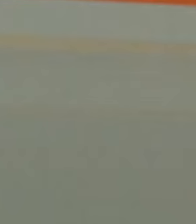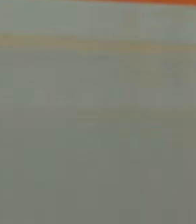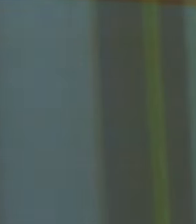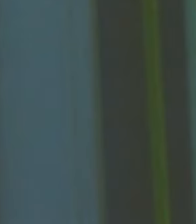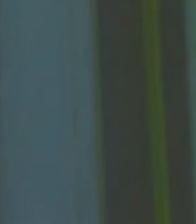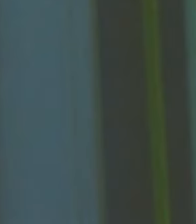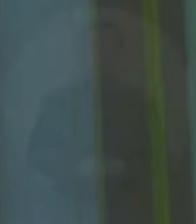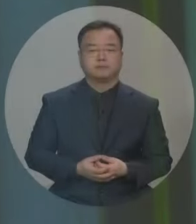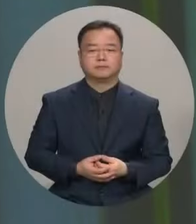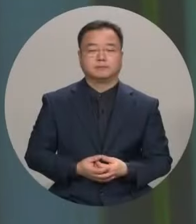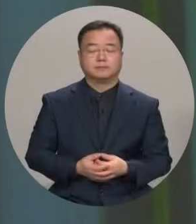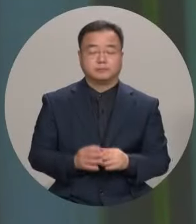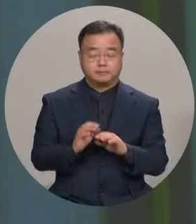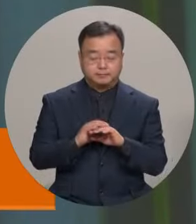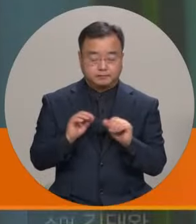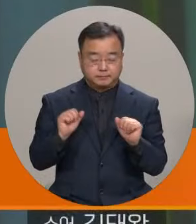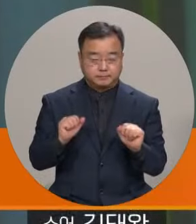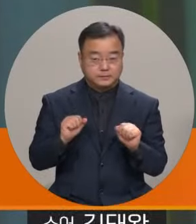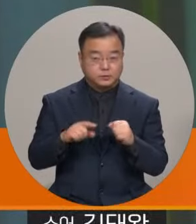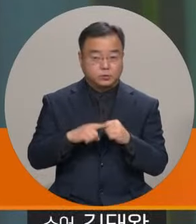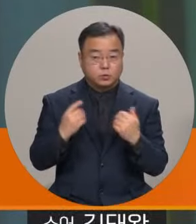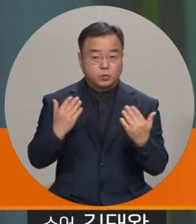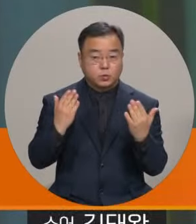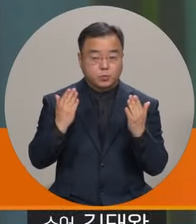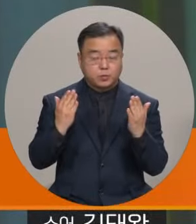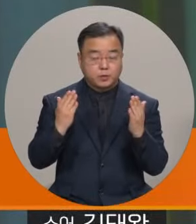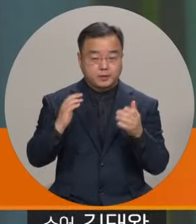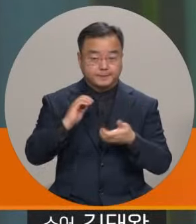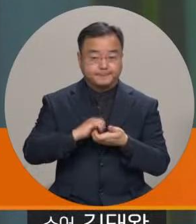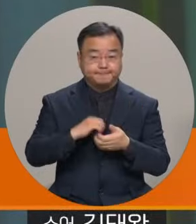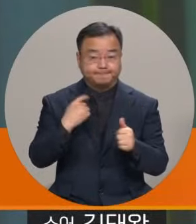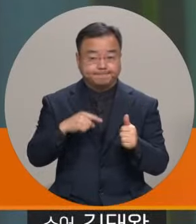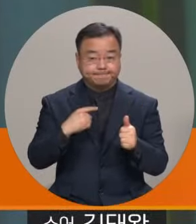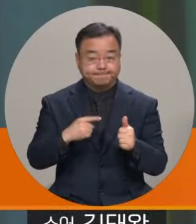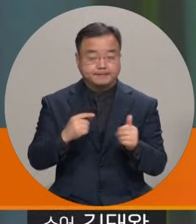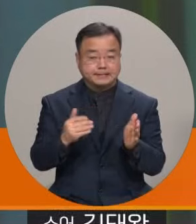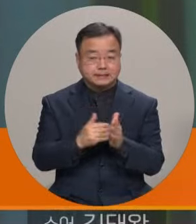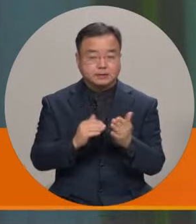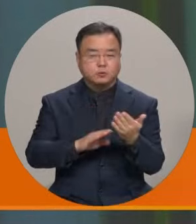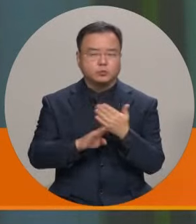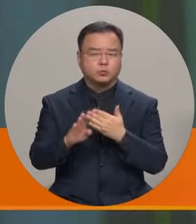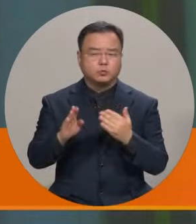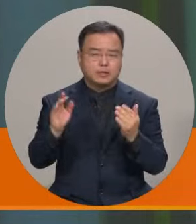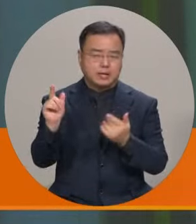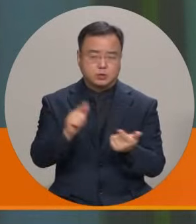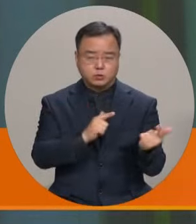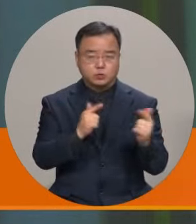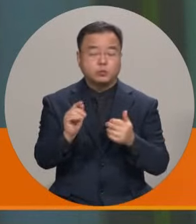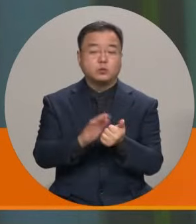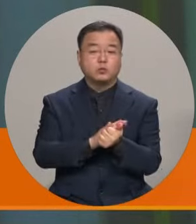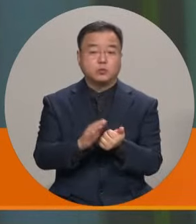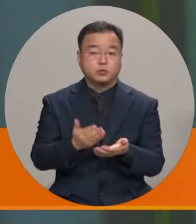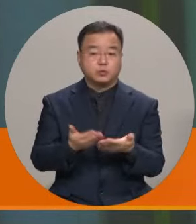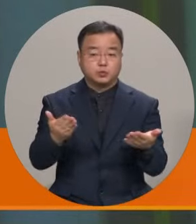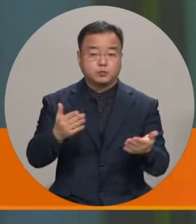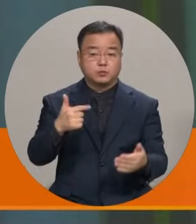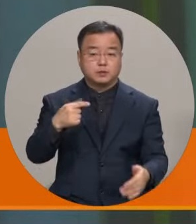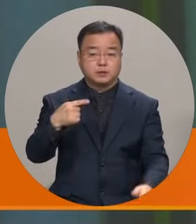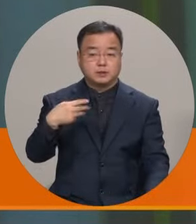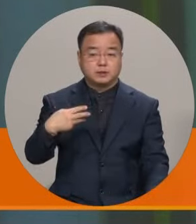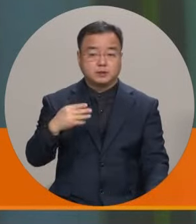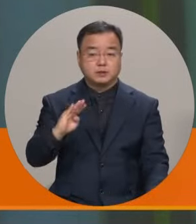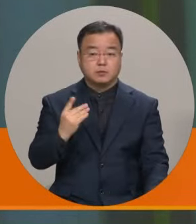이 초등학교에서 정규 수업 전후로도 종일 돌봄을 제공하는 늘봄 학교가 올 하반기까지 전면 시행에